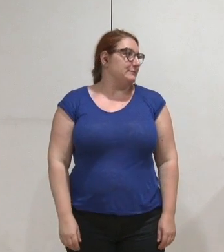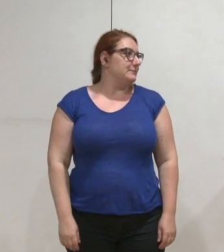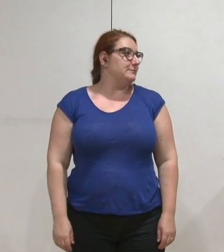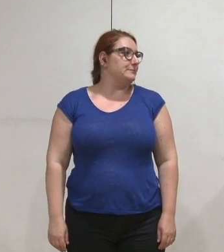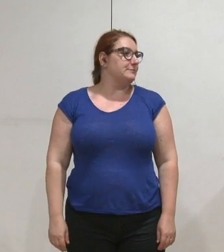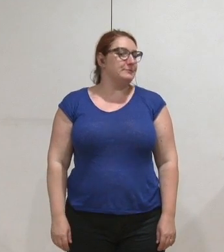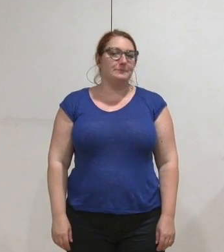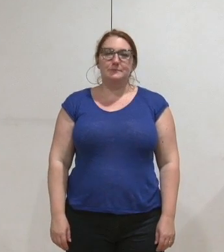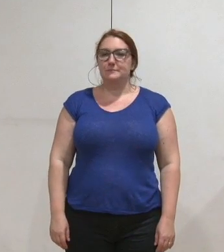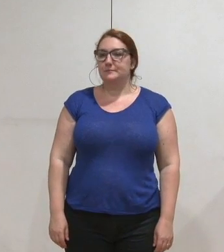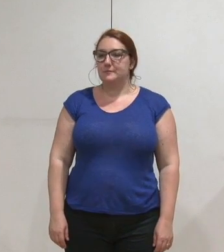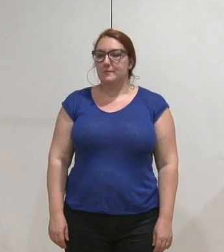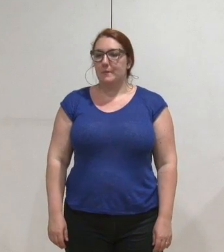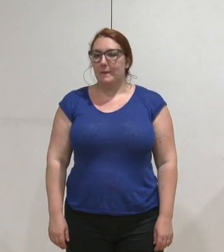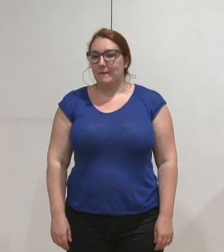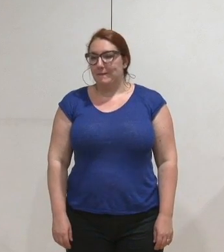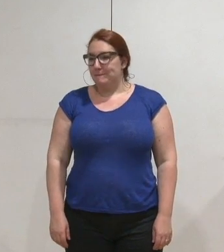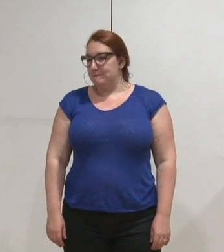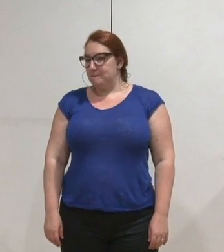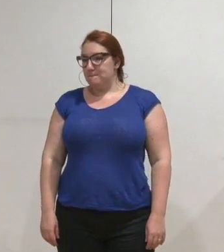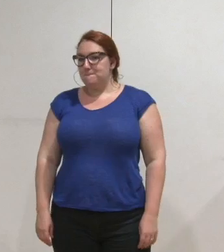épargne vous venez